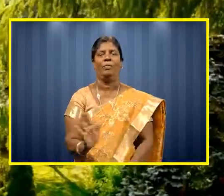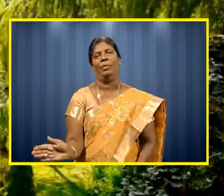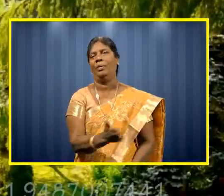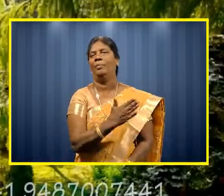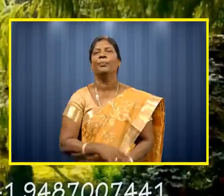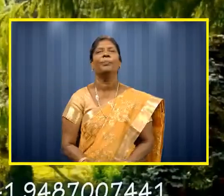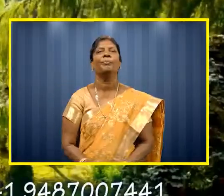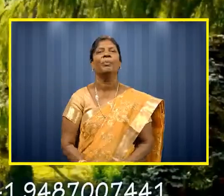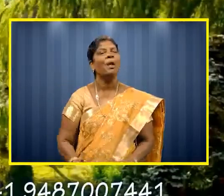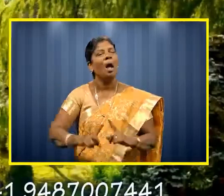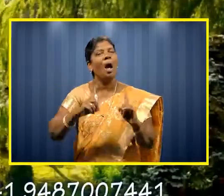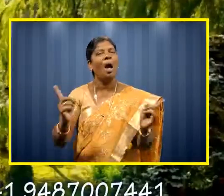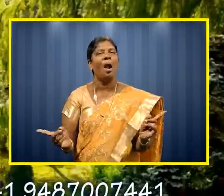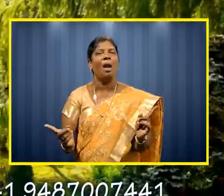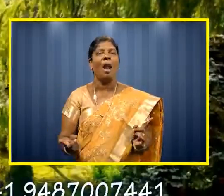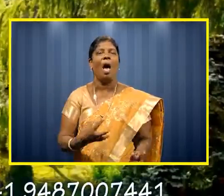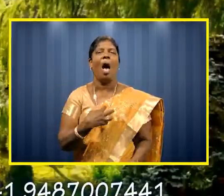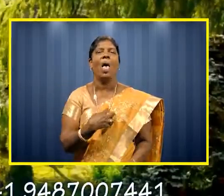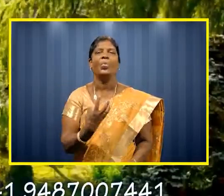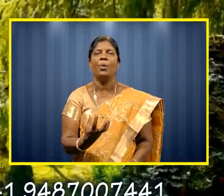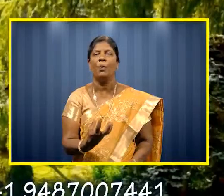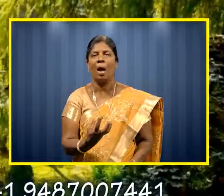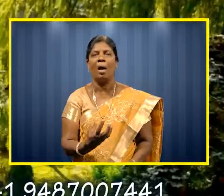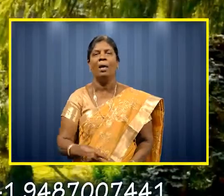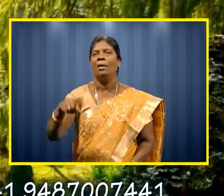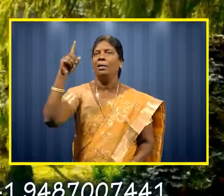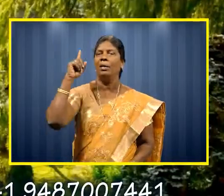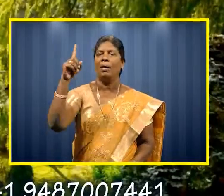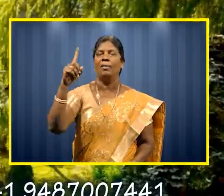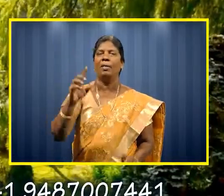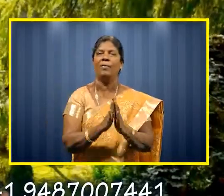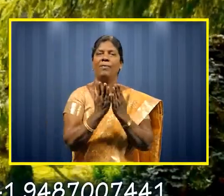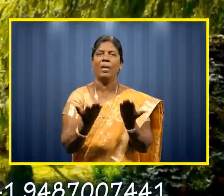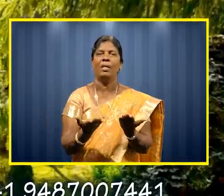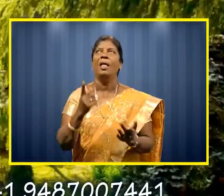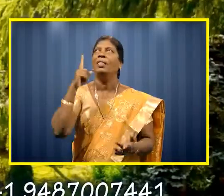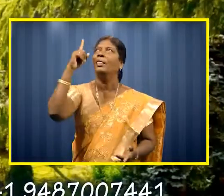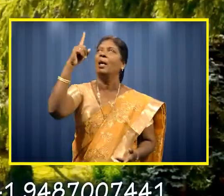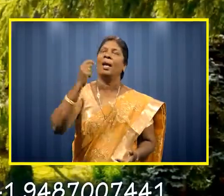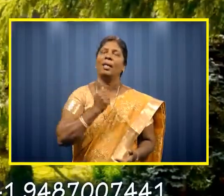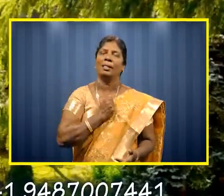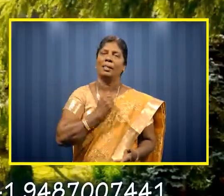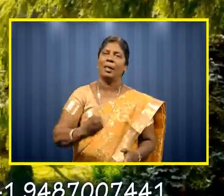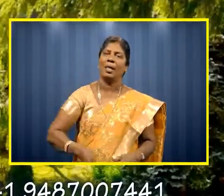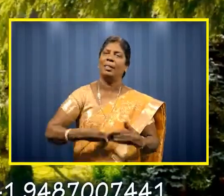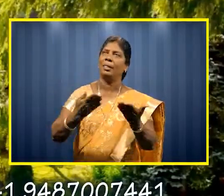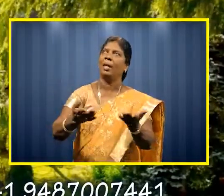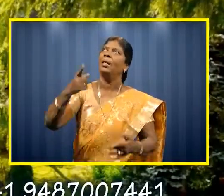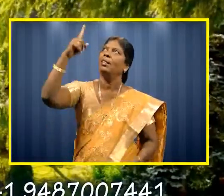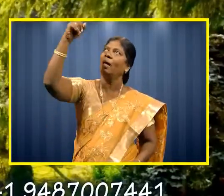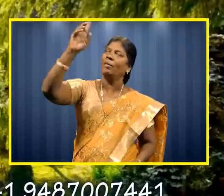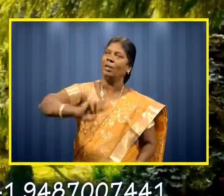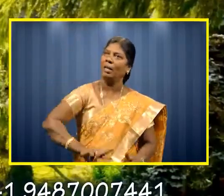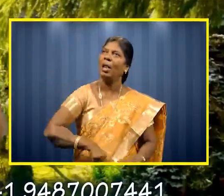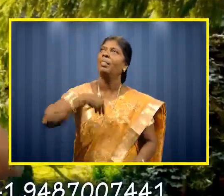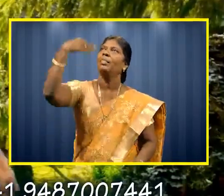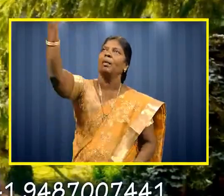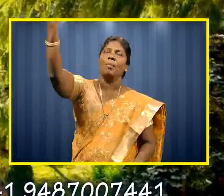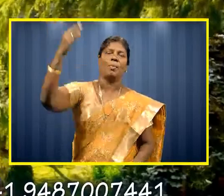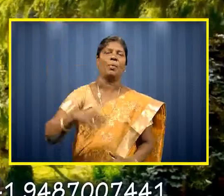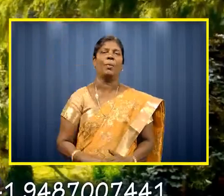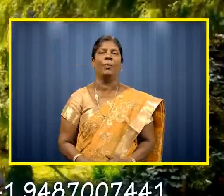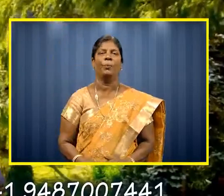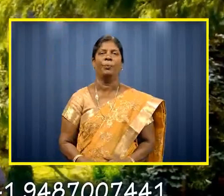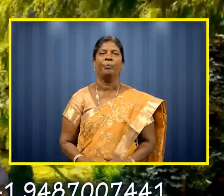ஒன்றுமில்லாமல் போய்விடும். ஆனால் அந்த ஆத்மா, வேதம் சொல்லுகிறது, தன்னை தந்த கடவுளிடத்தில் அது திரும்பி